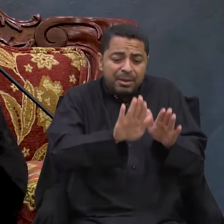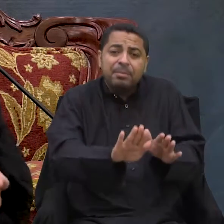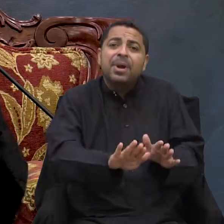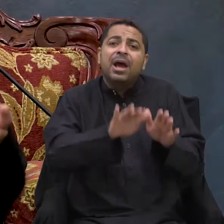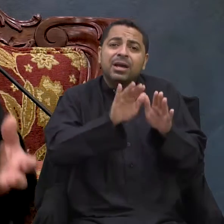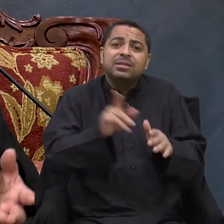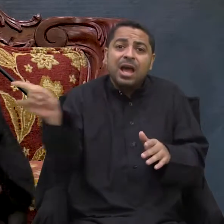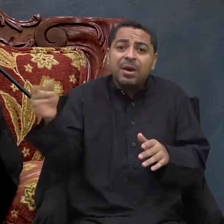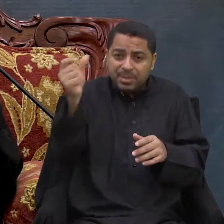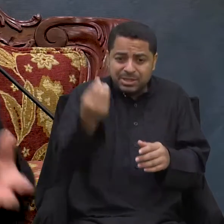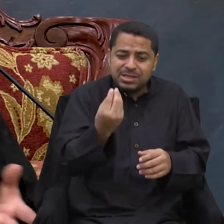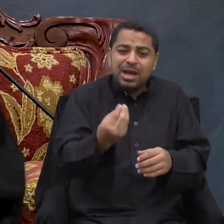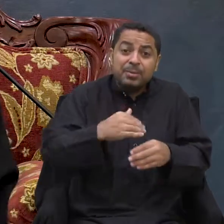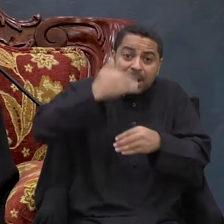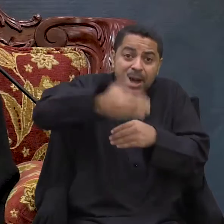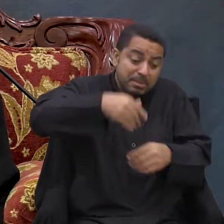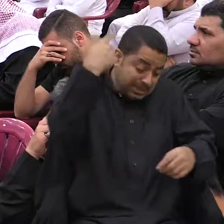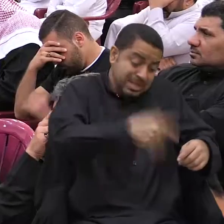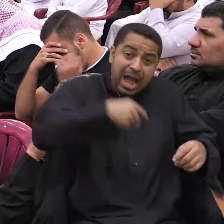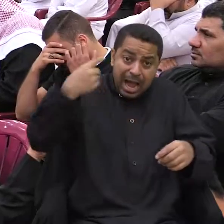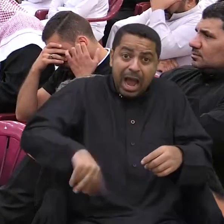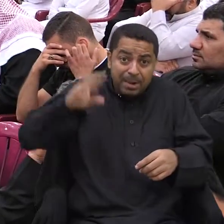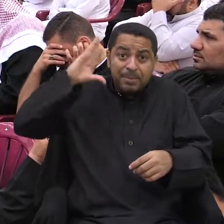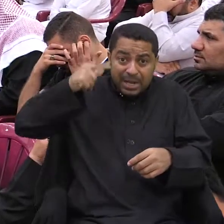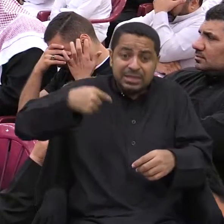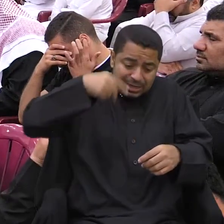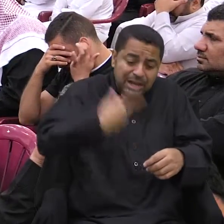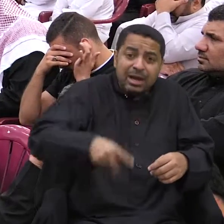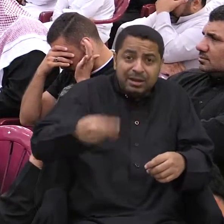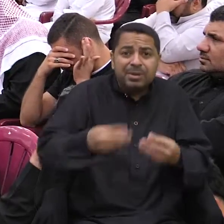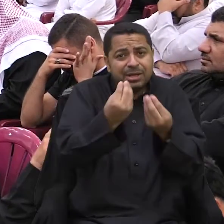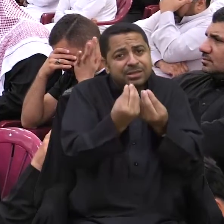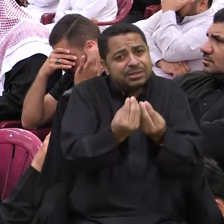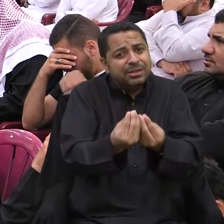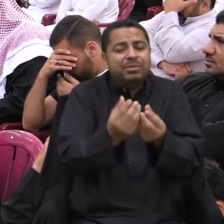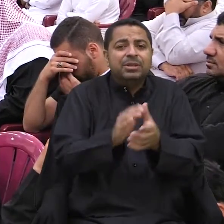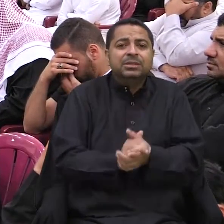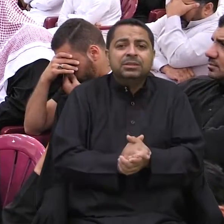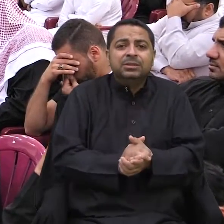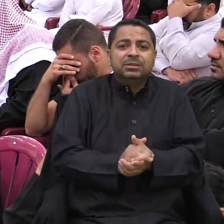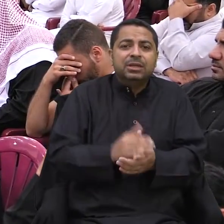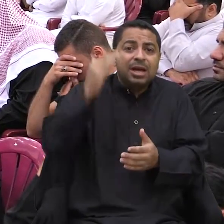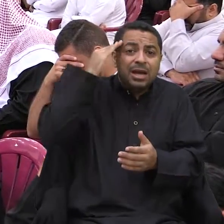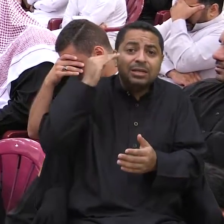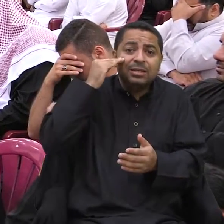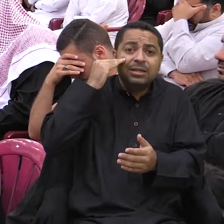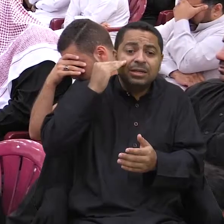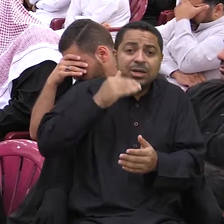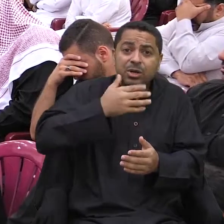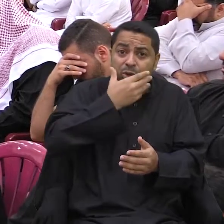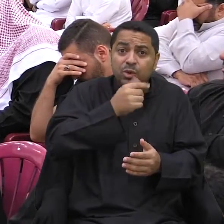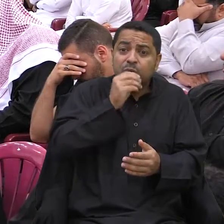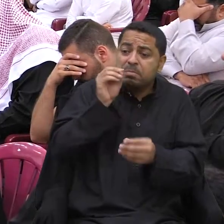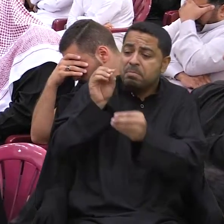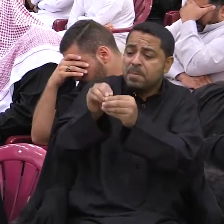سياط زجر وشمر. قالت: أبا استسلمت